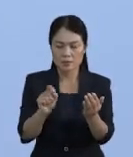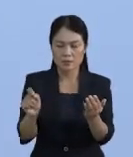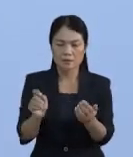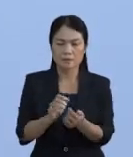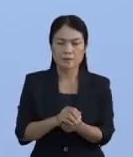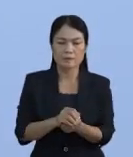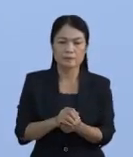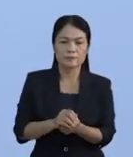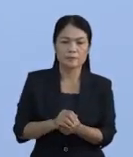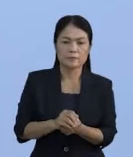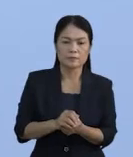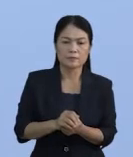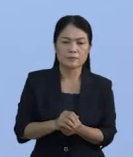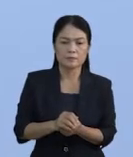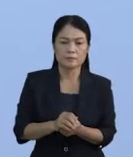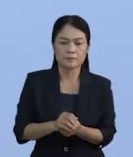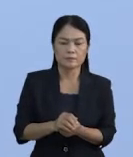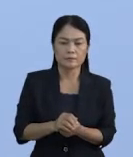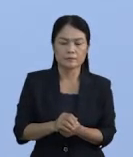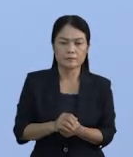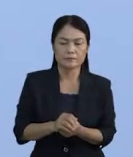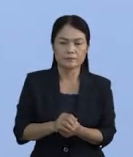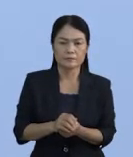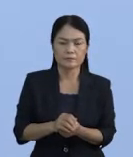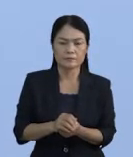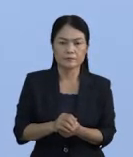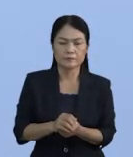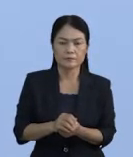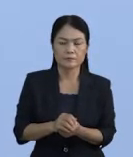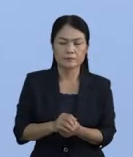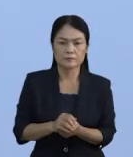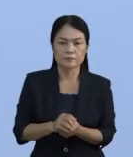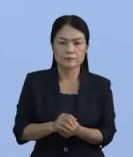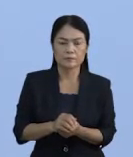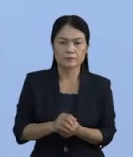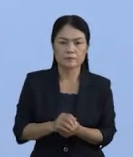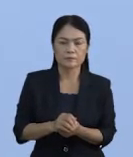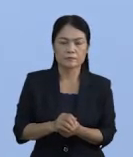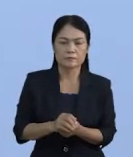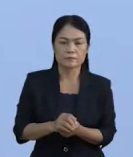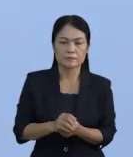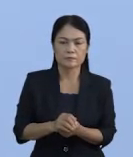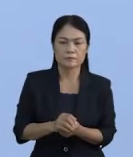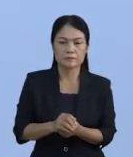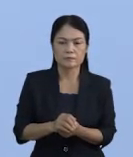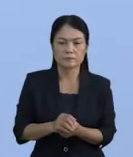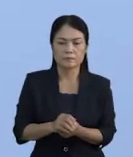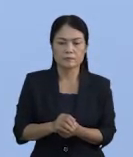thả mùi và mình lấy mùi